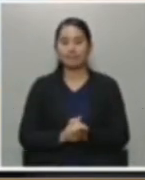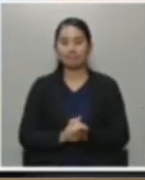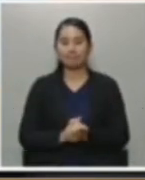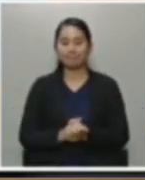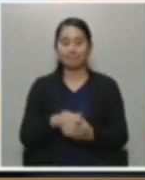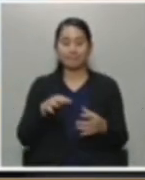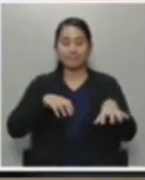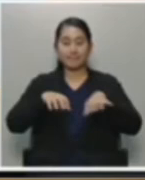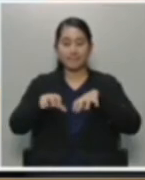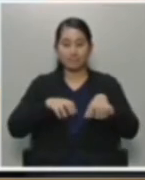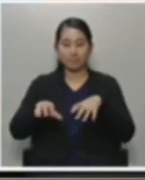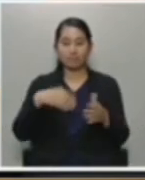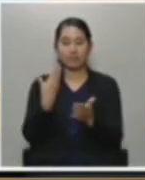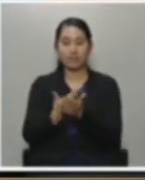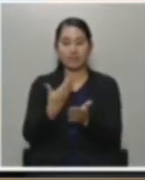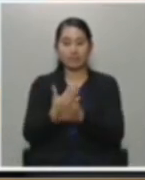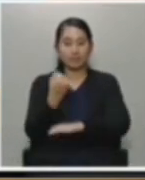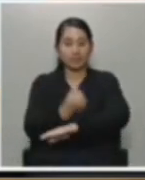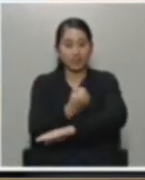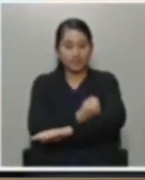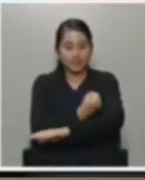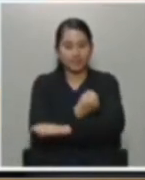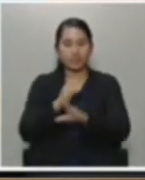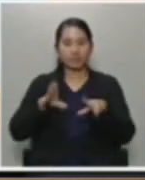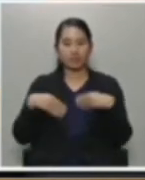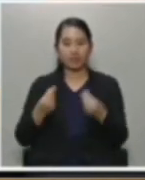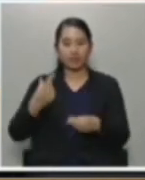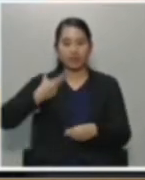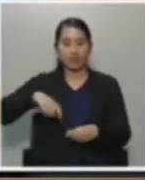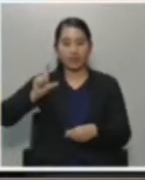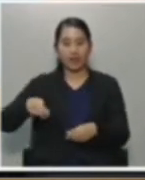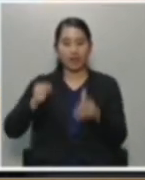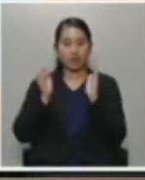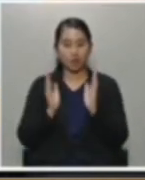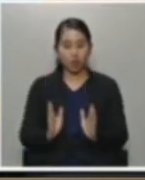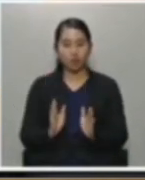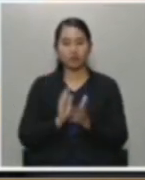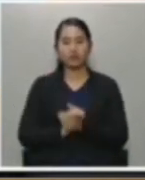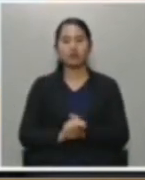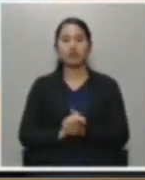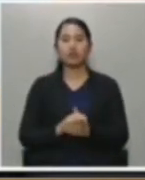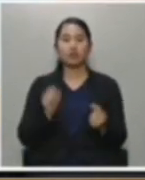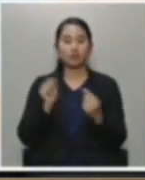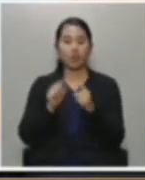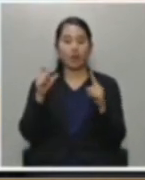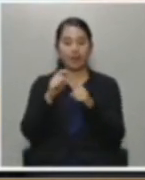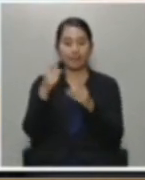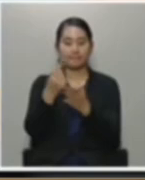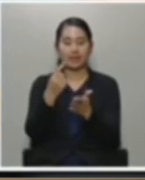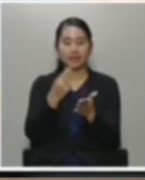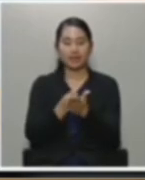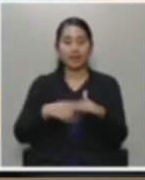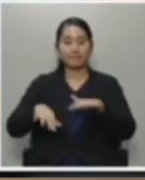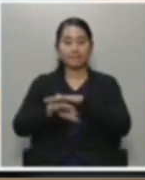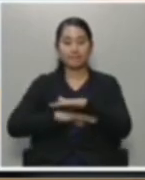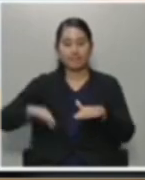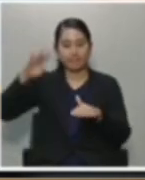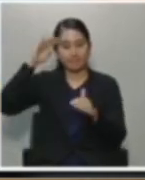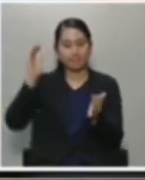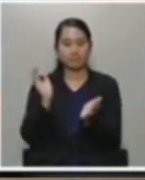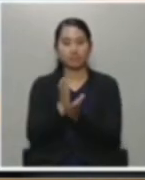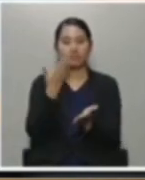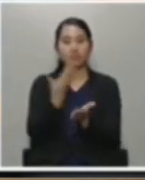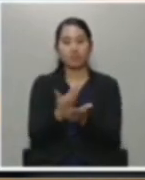ดค่าตอบแทนให้แก่ทนายอย่างน้อยให้คำปรึกษาในชั้นสอบสวนนี่ต้อง 1,000